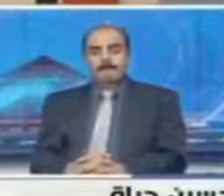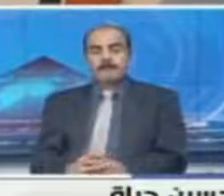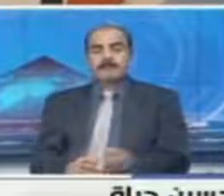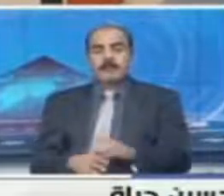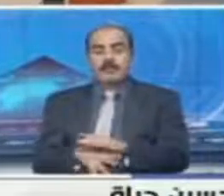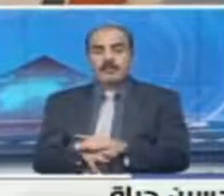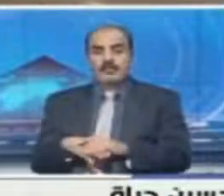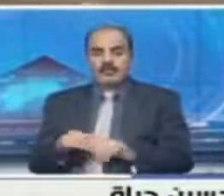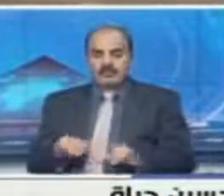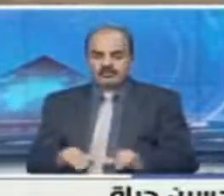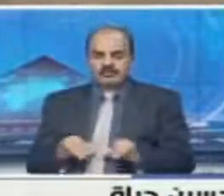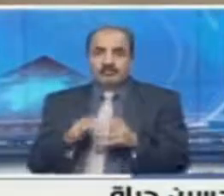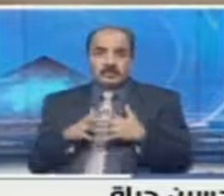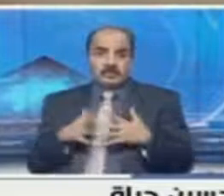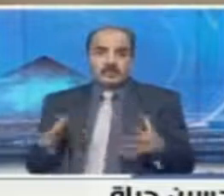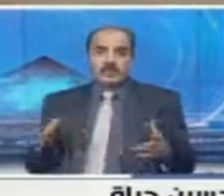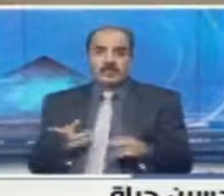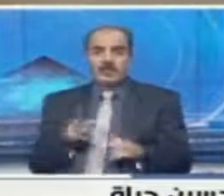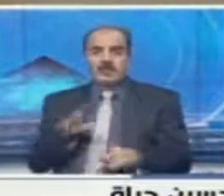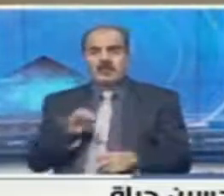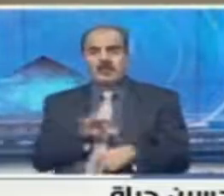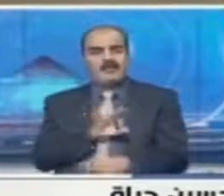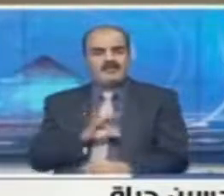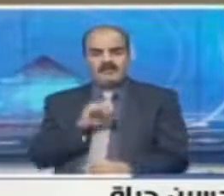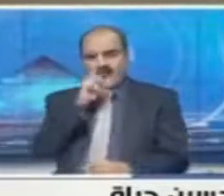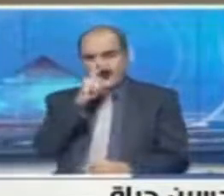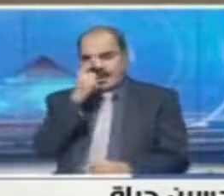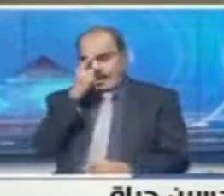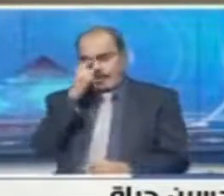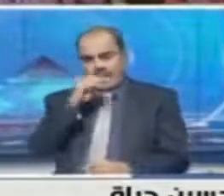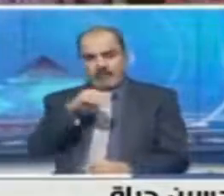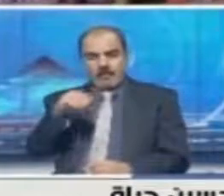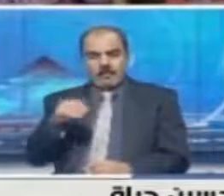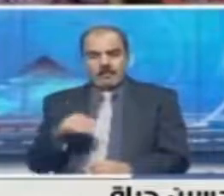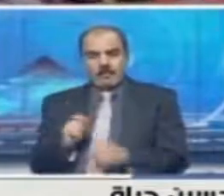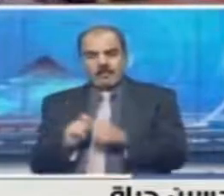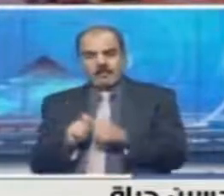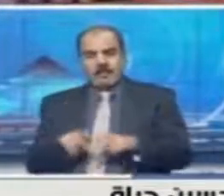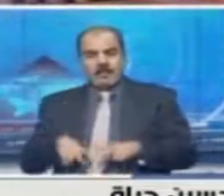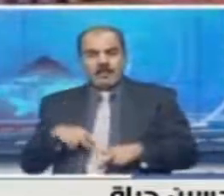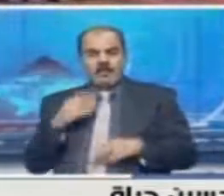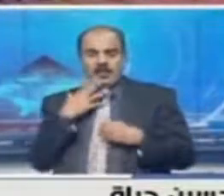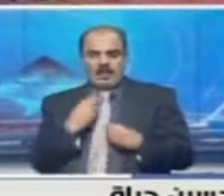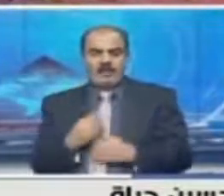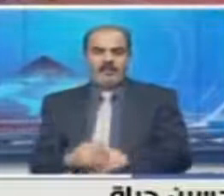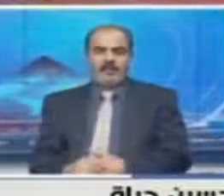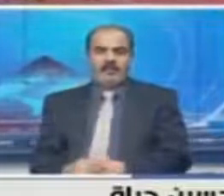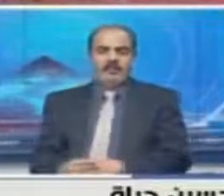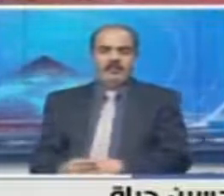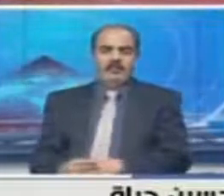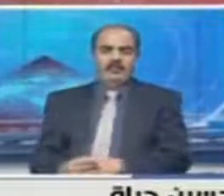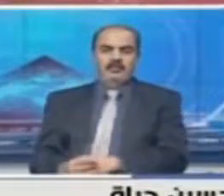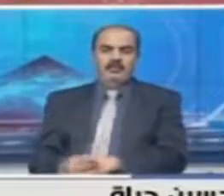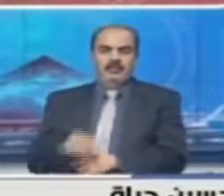مشروعات تنموية مكثفة تشهدها مراكز وقرى محافظة المنوفية لتحسين حياة المواطنين بها. ففي